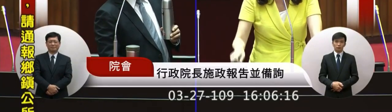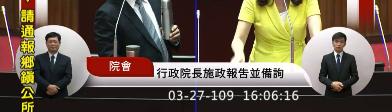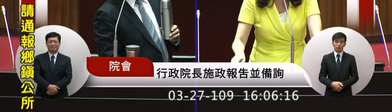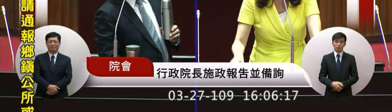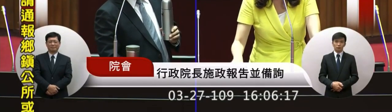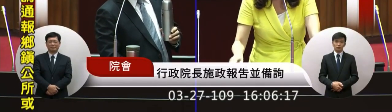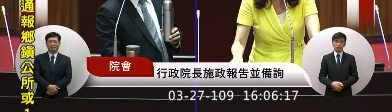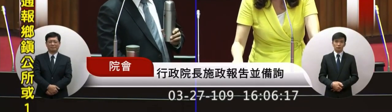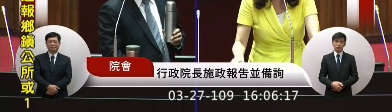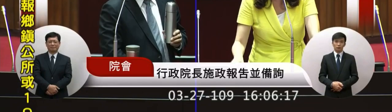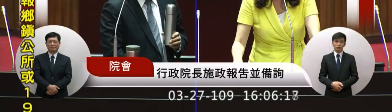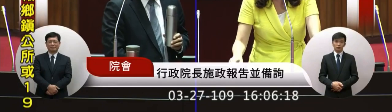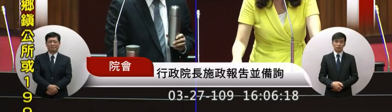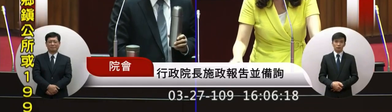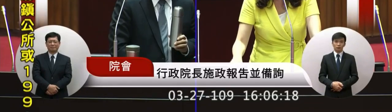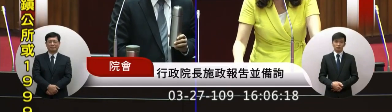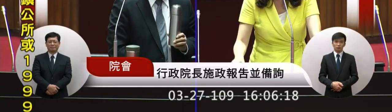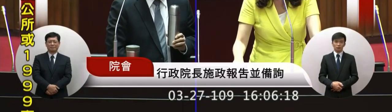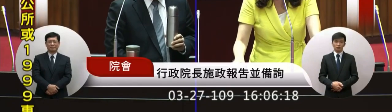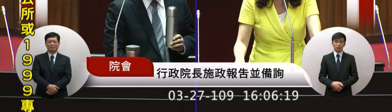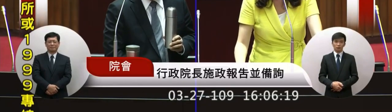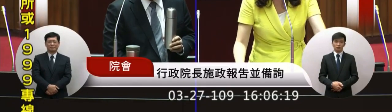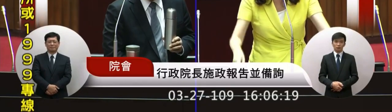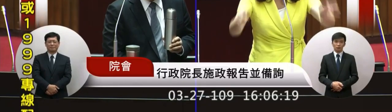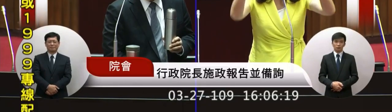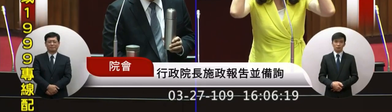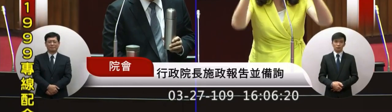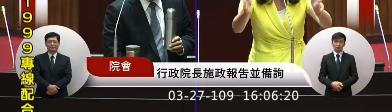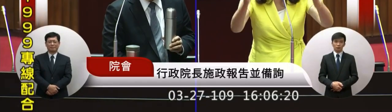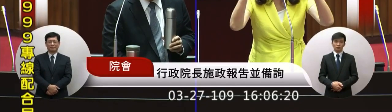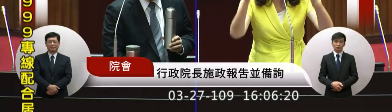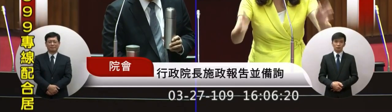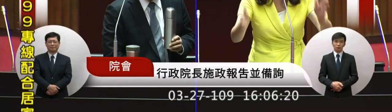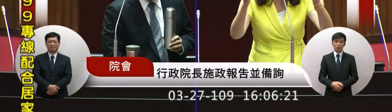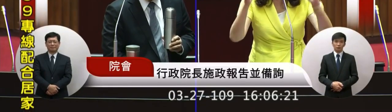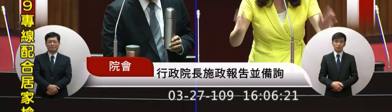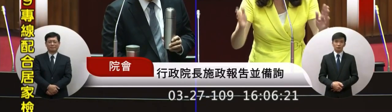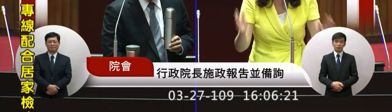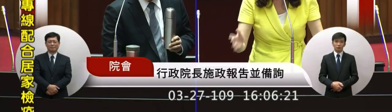题，是不是可以担任经济的主席中，请愿意。